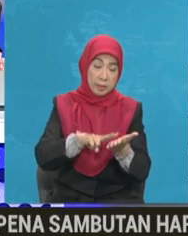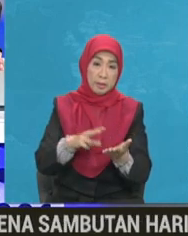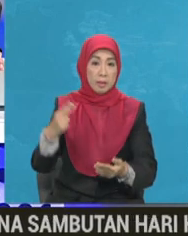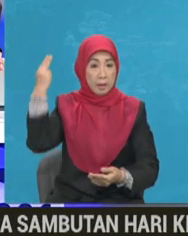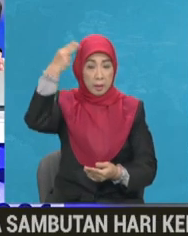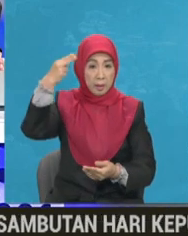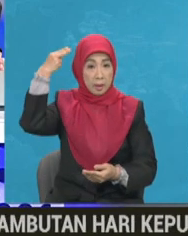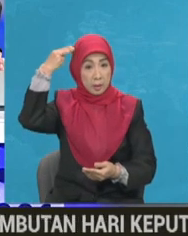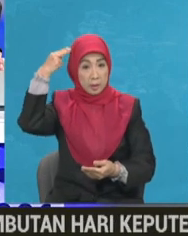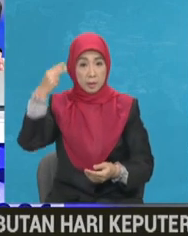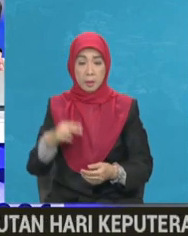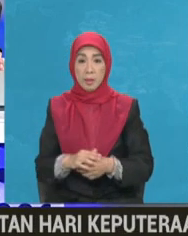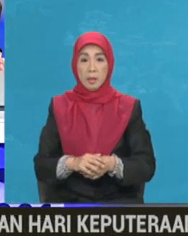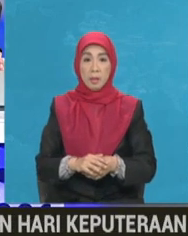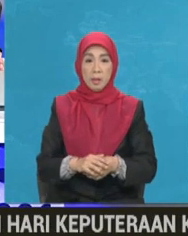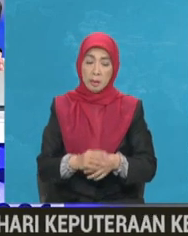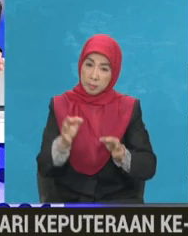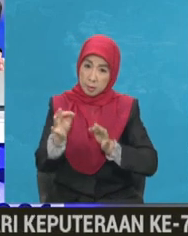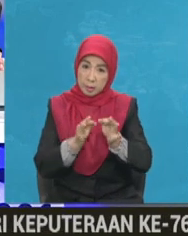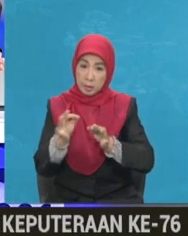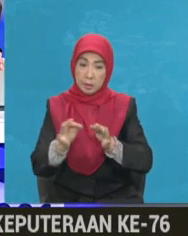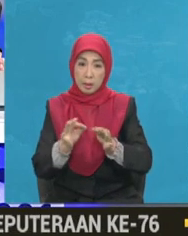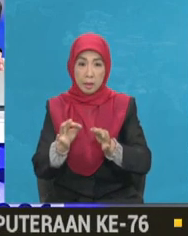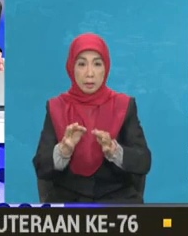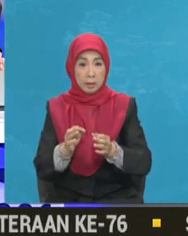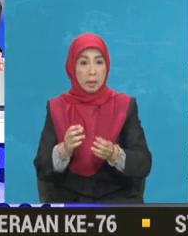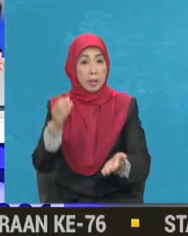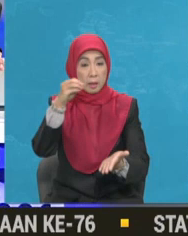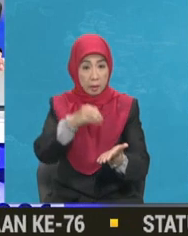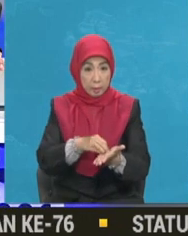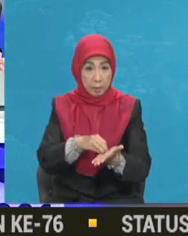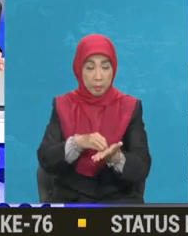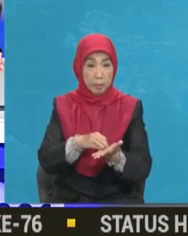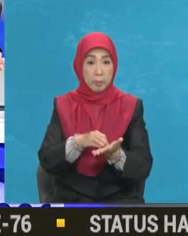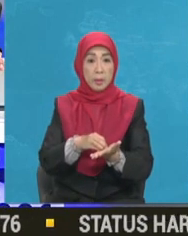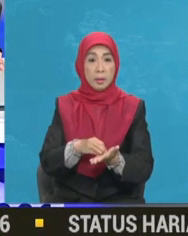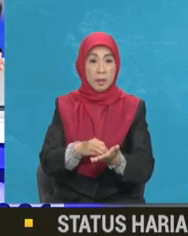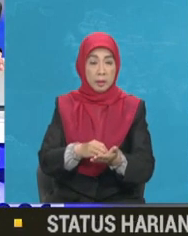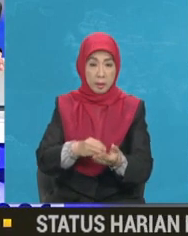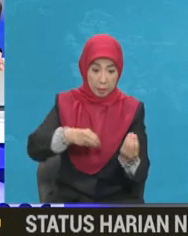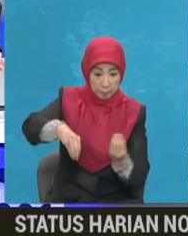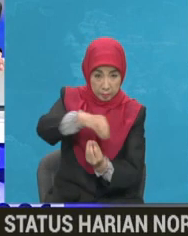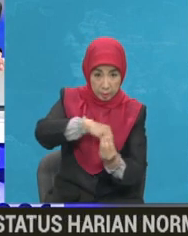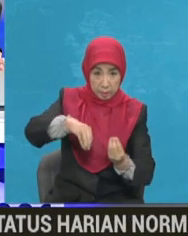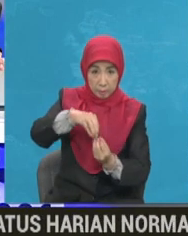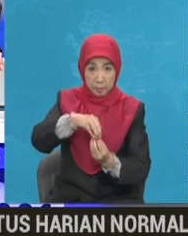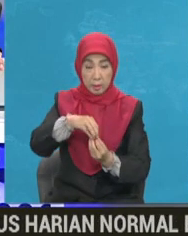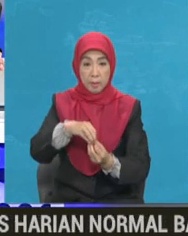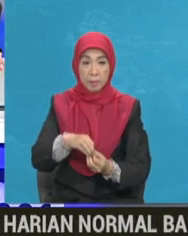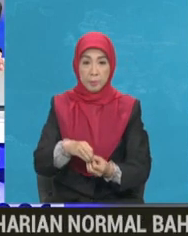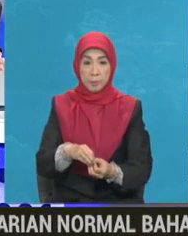wife jemaah haji Asia Tenggara penerangan gerakan desiree kamu tahu WiFi jemaah haji Aceh Tenggara Mekah al-mukarramah